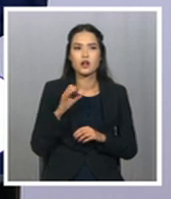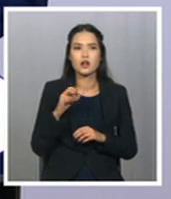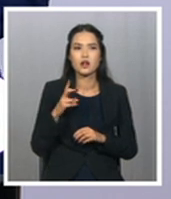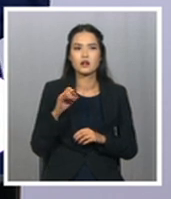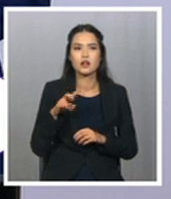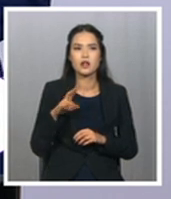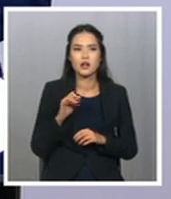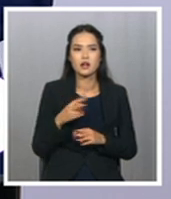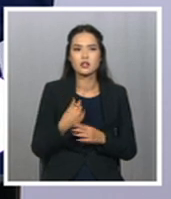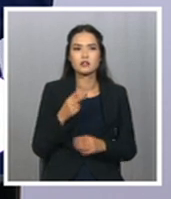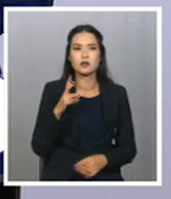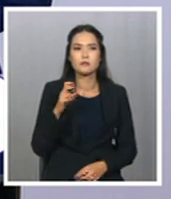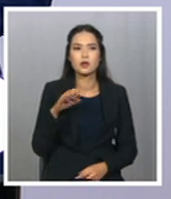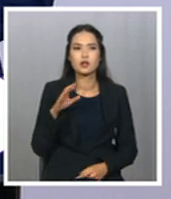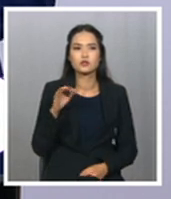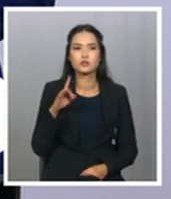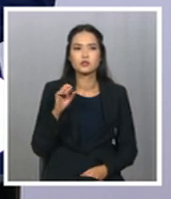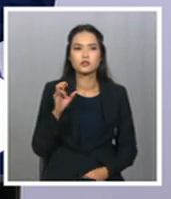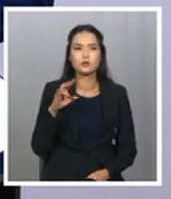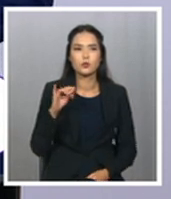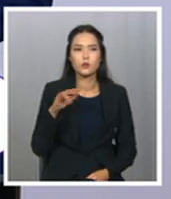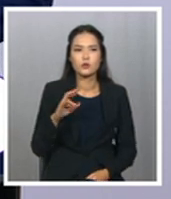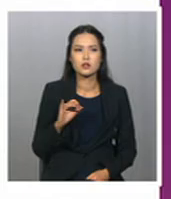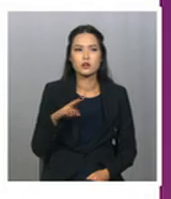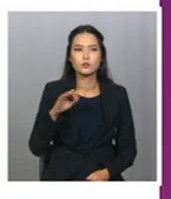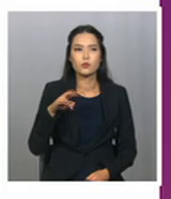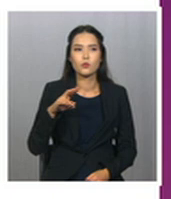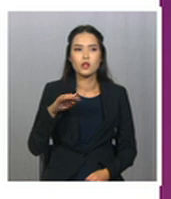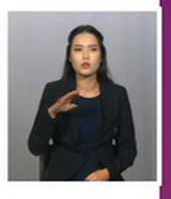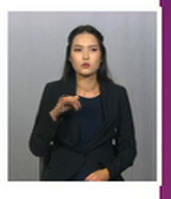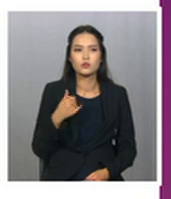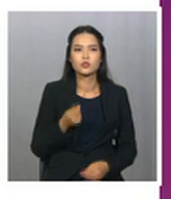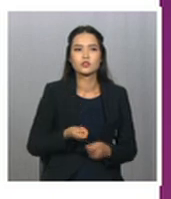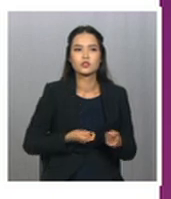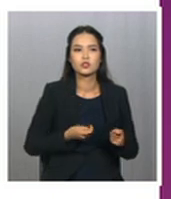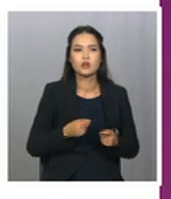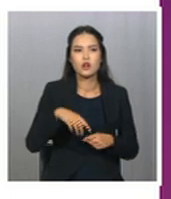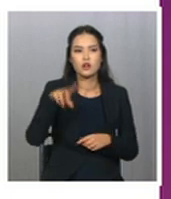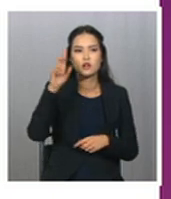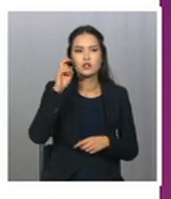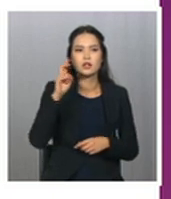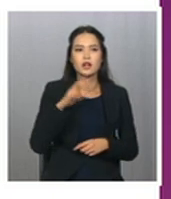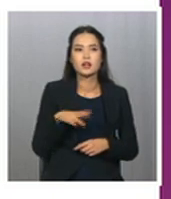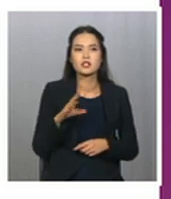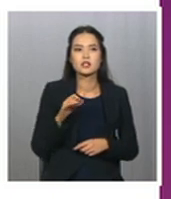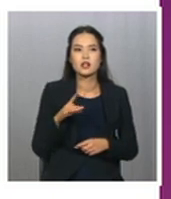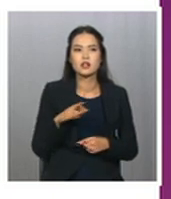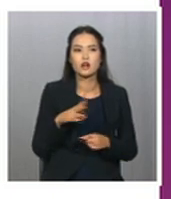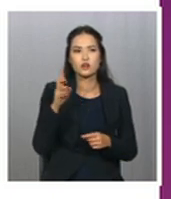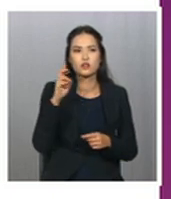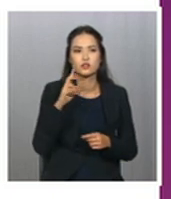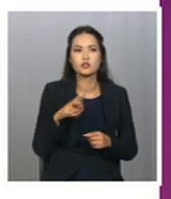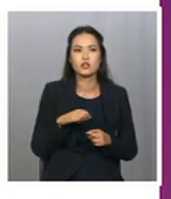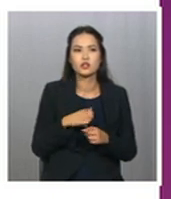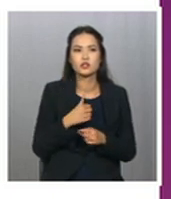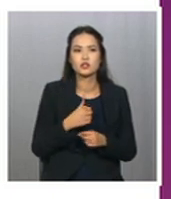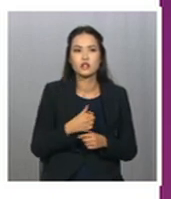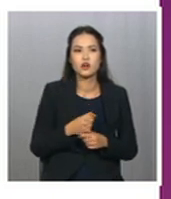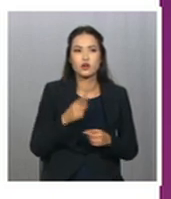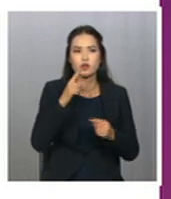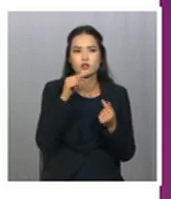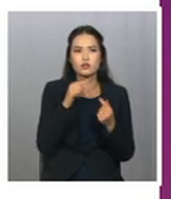Ахмет Байтұрсынұлы, Міржақып Дулатовтар жетекшілігімен ұлттың азаттығы үшін саяси күрес жолын меңгере